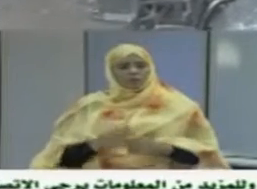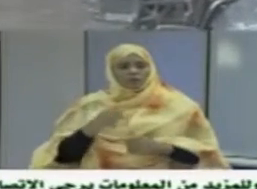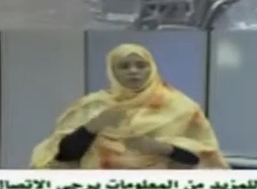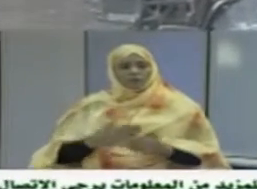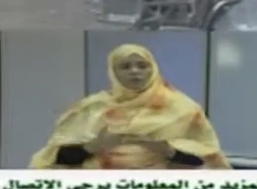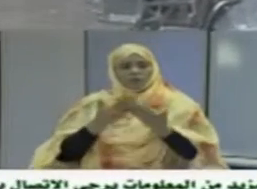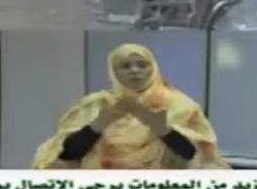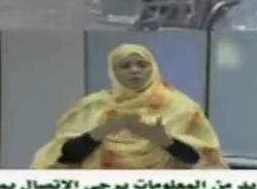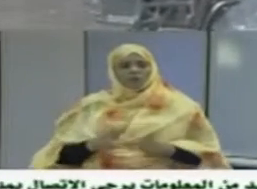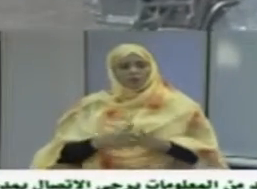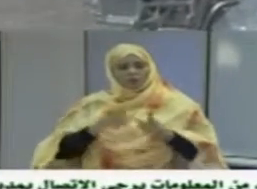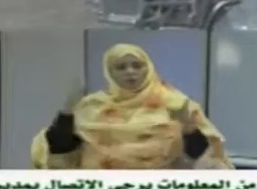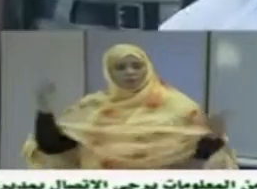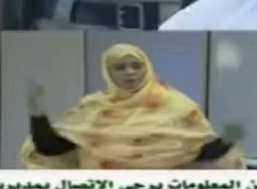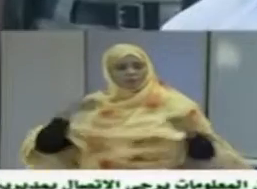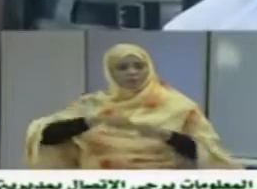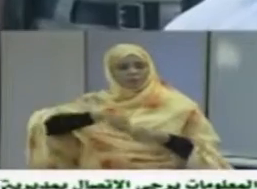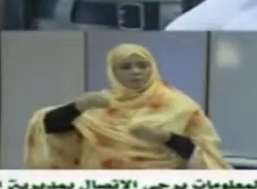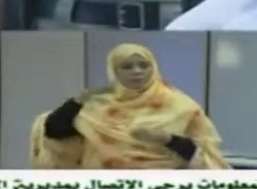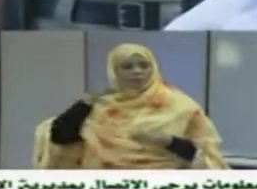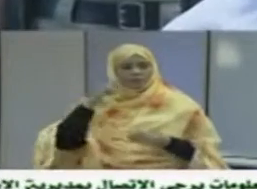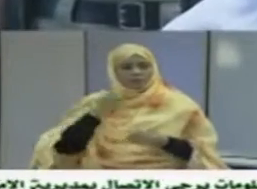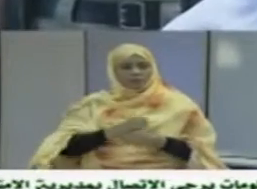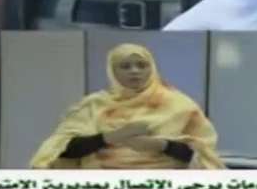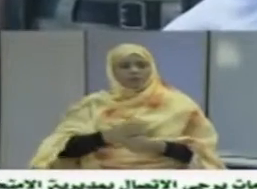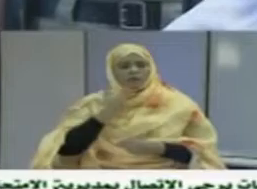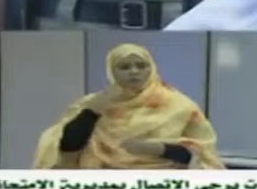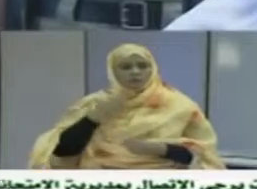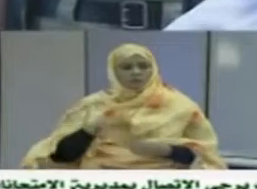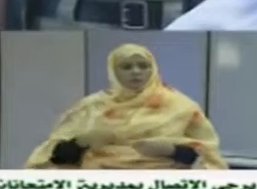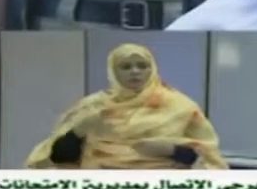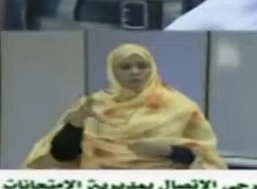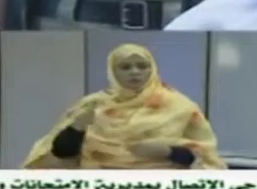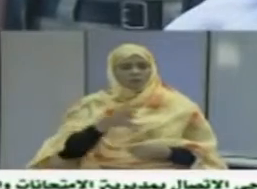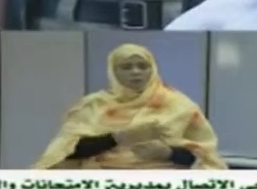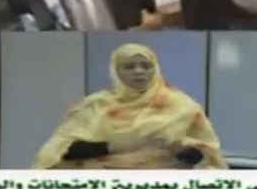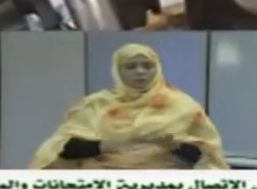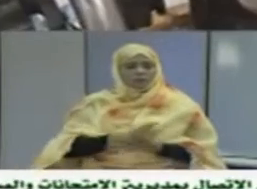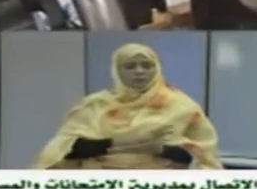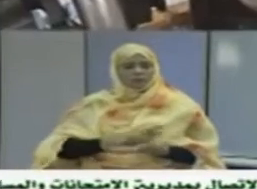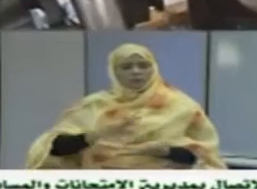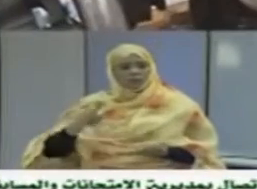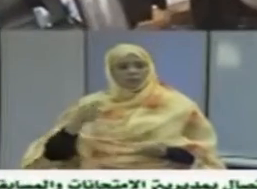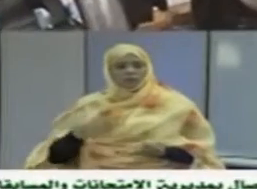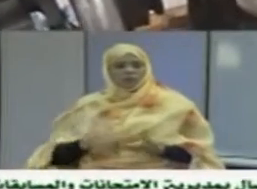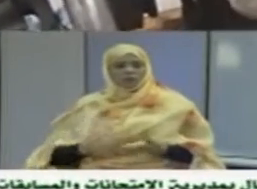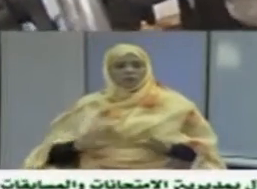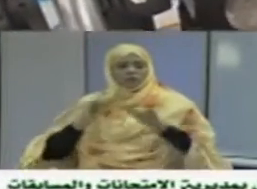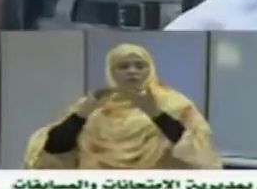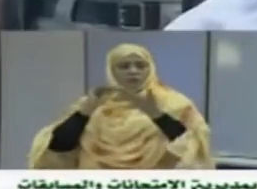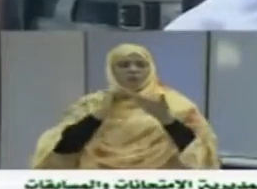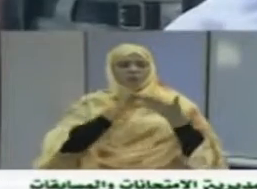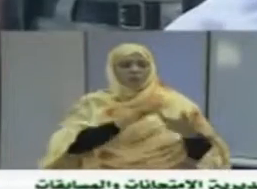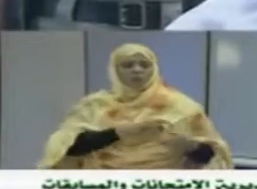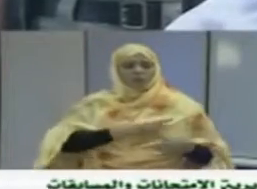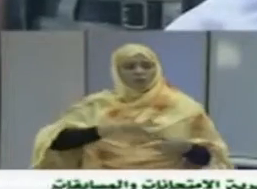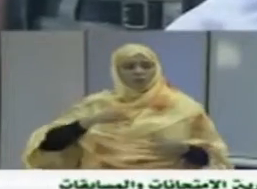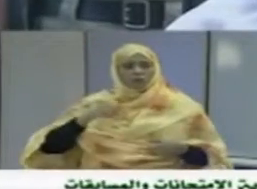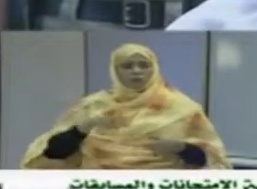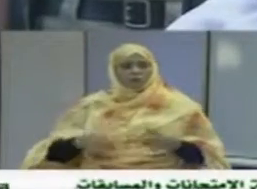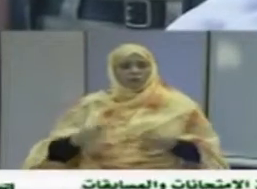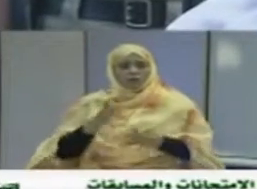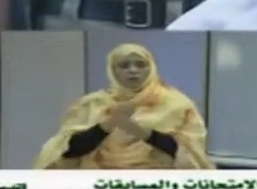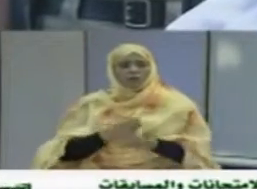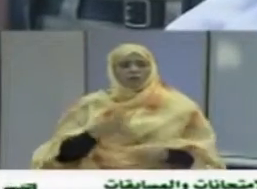أشواط طويلة تجسدت من بين أمور أخرى في إعداد استراتيجية وطنية لحماية